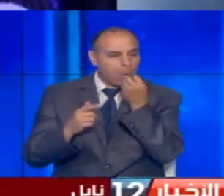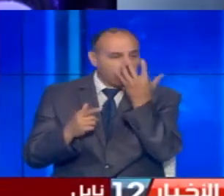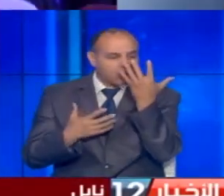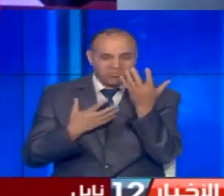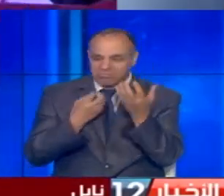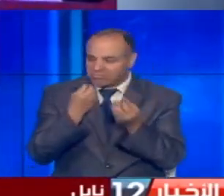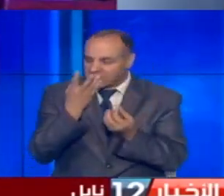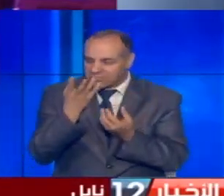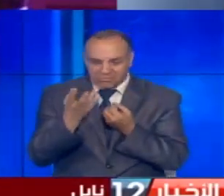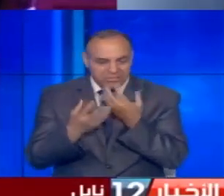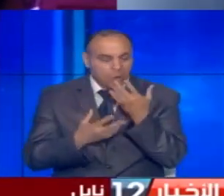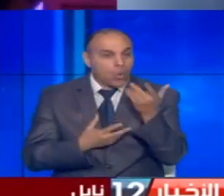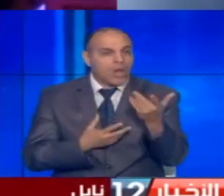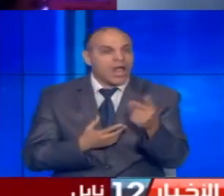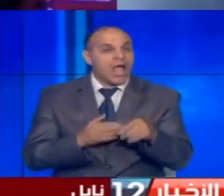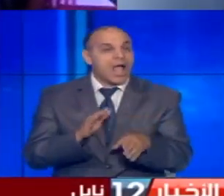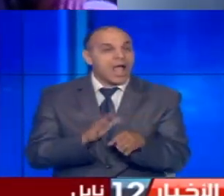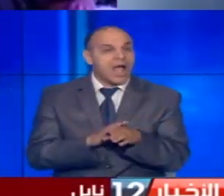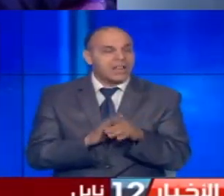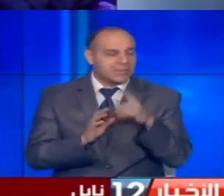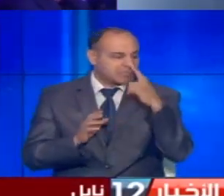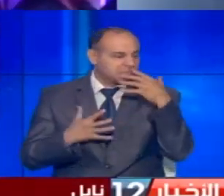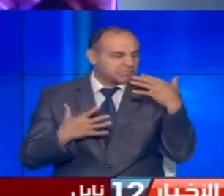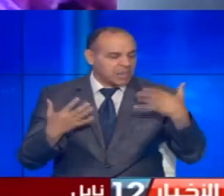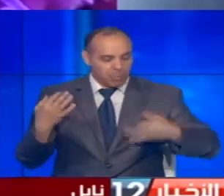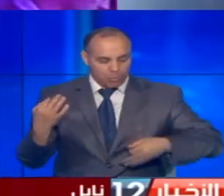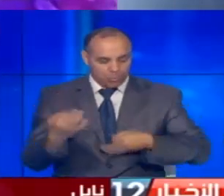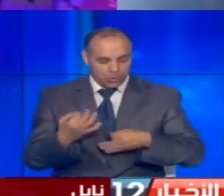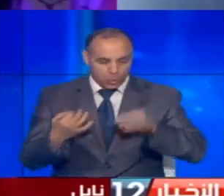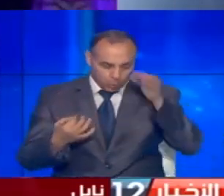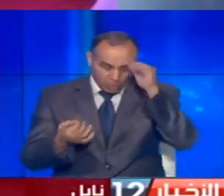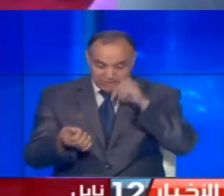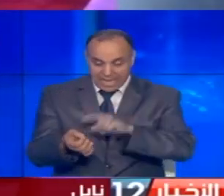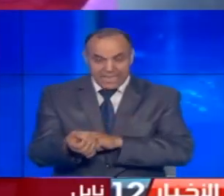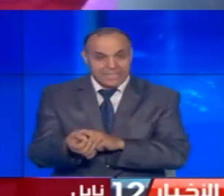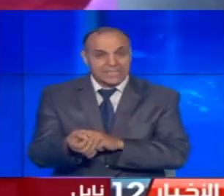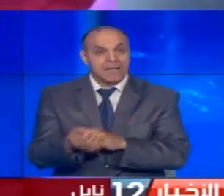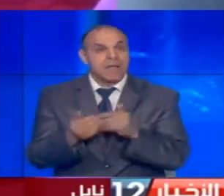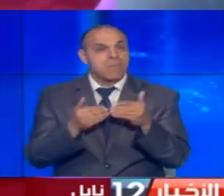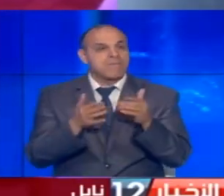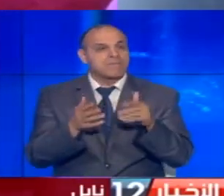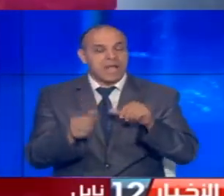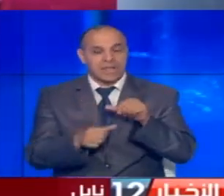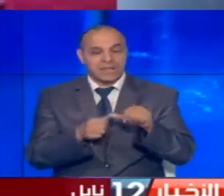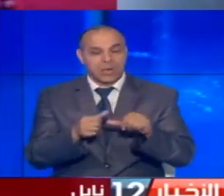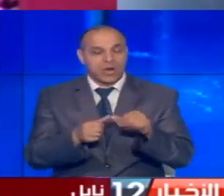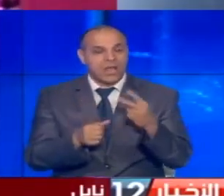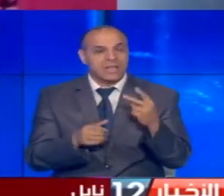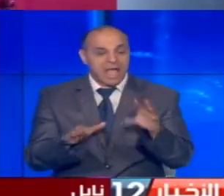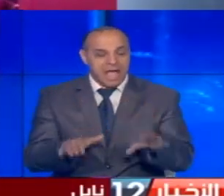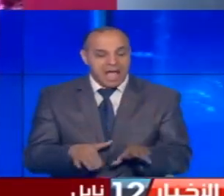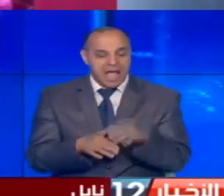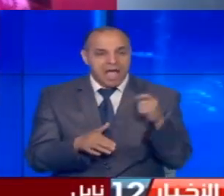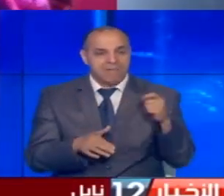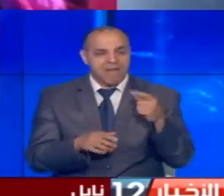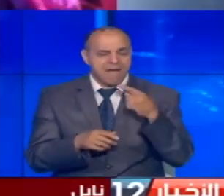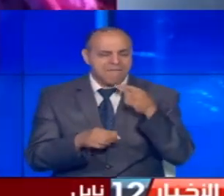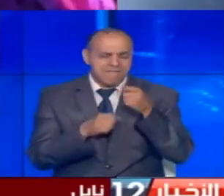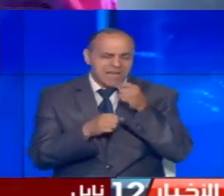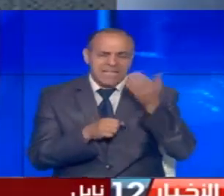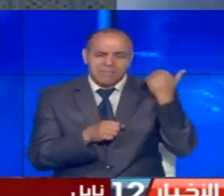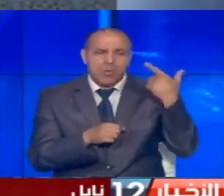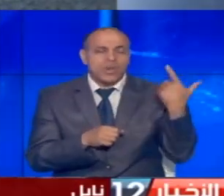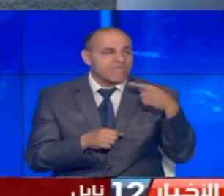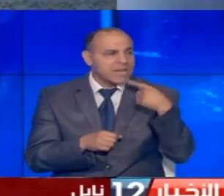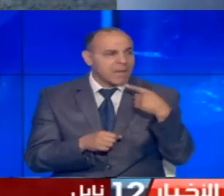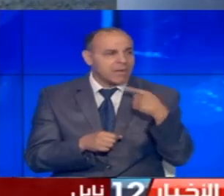وزهرات يانعات أطلقنا عطر التراث الموسيقي التونسي الأصيل في افتتاح الدورة الثانية لمهرجان فن زمان بنابل.